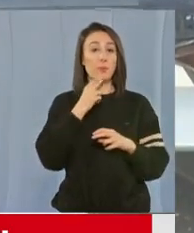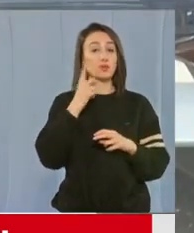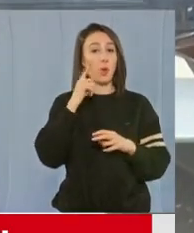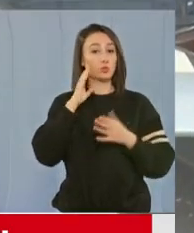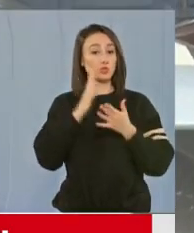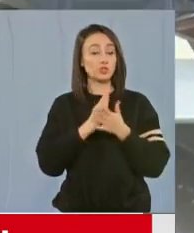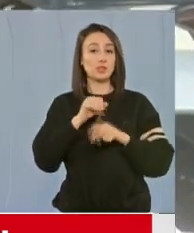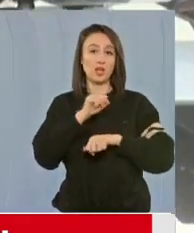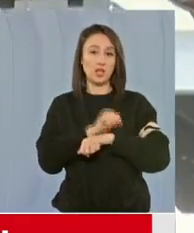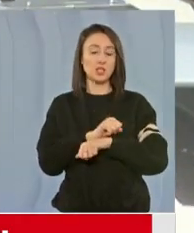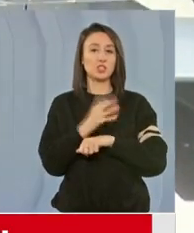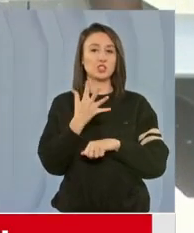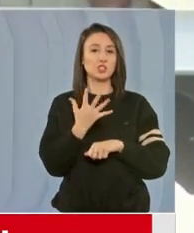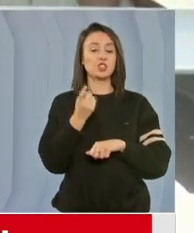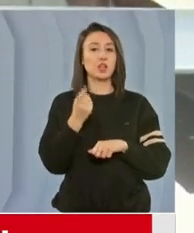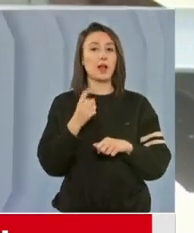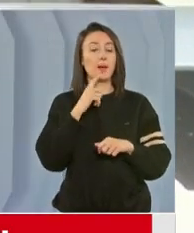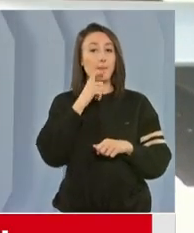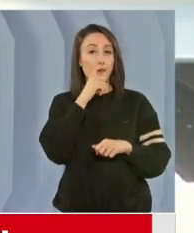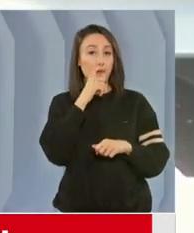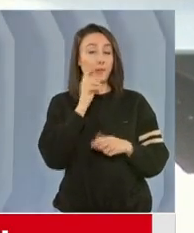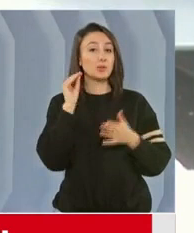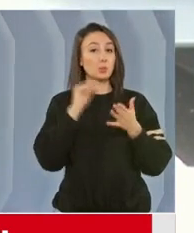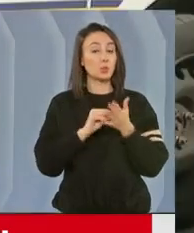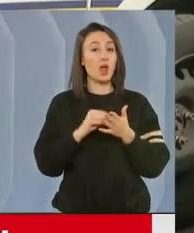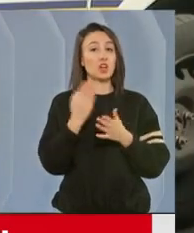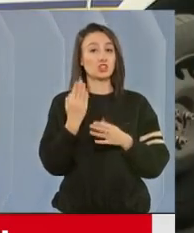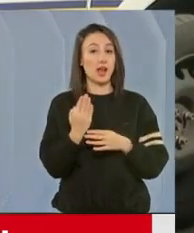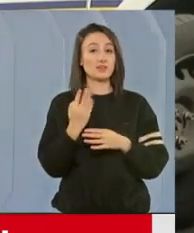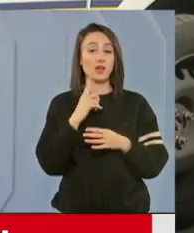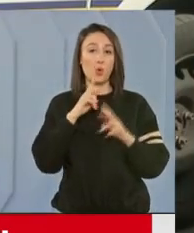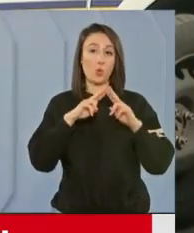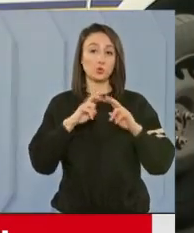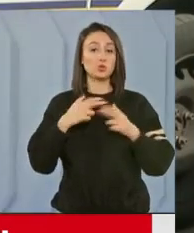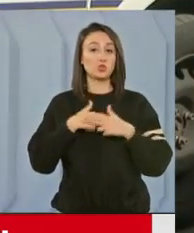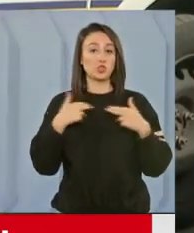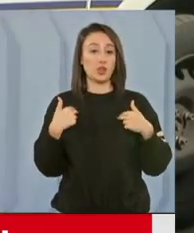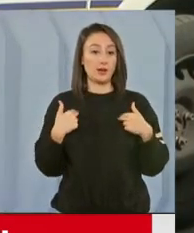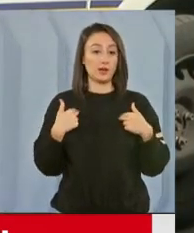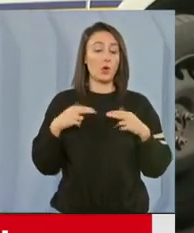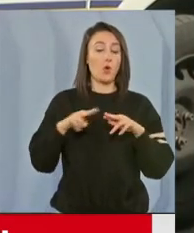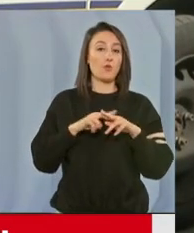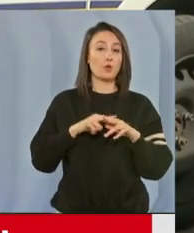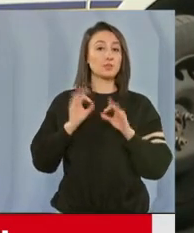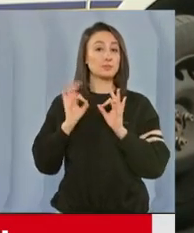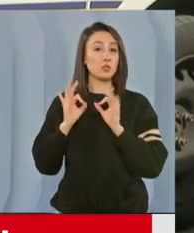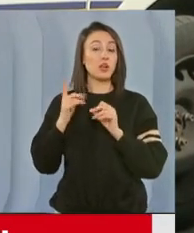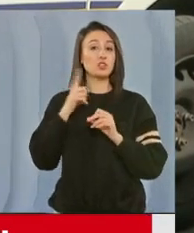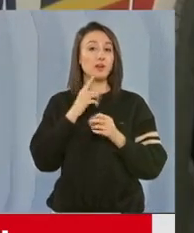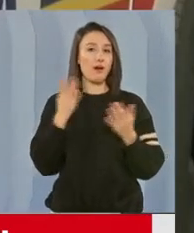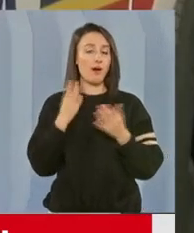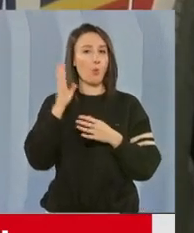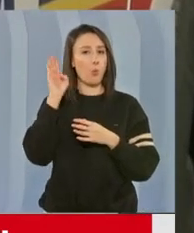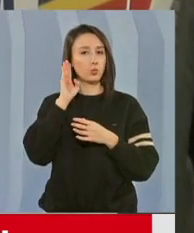au decis reținerea a cinci dintre agresori și plasarea celui de al șaselea sub control judiciar potrivit specialiștilor care au